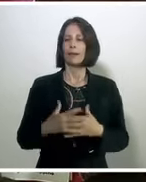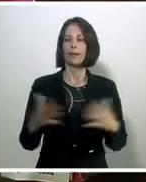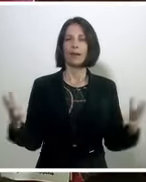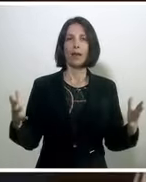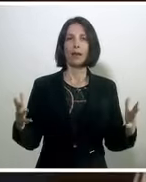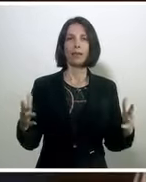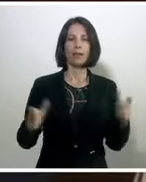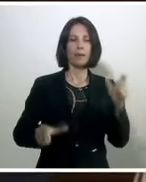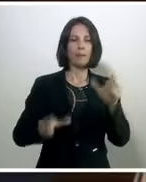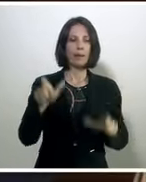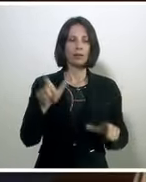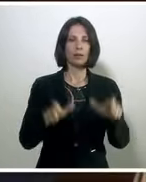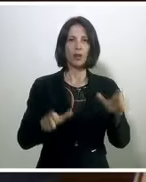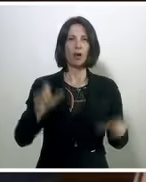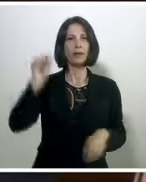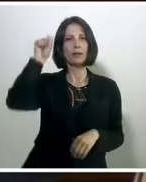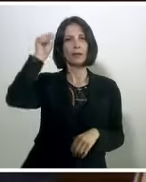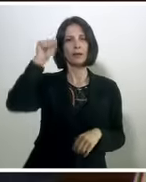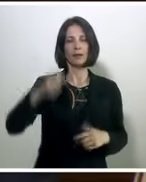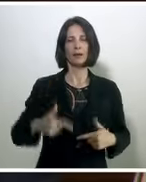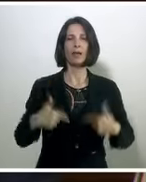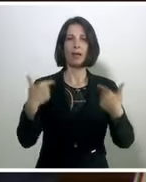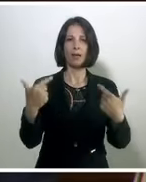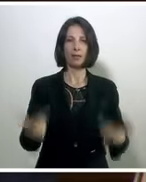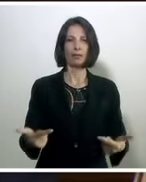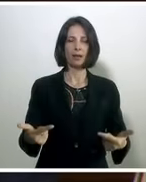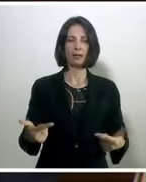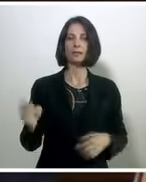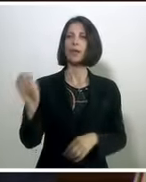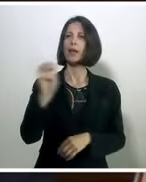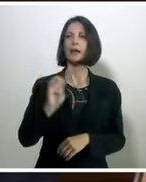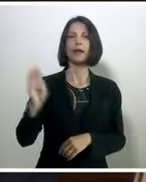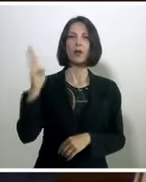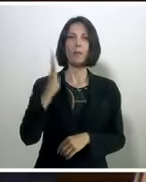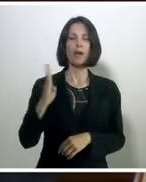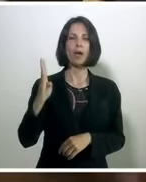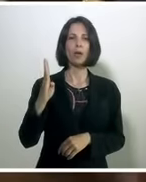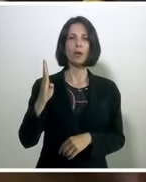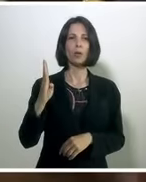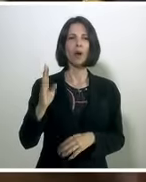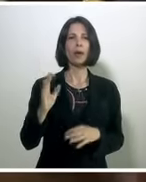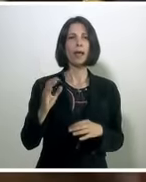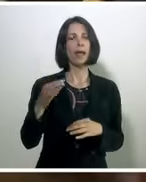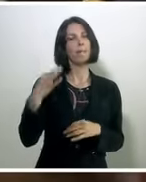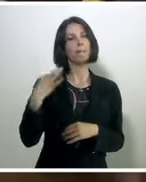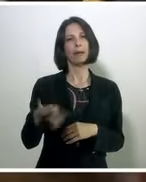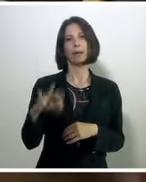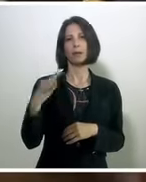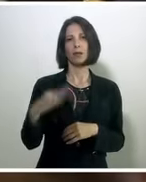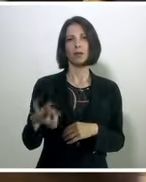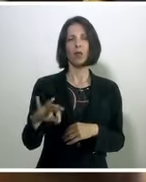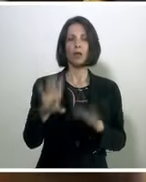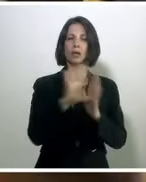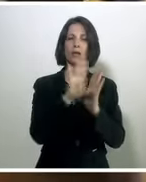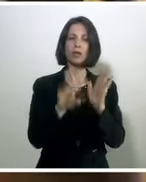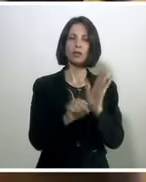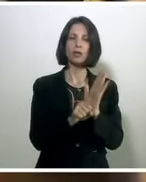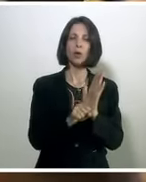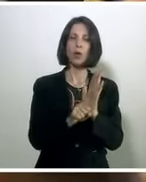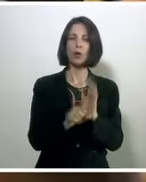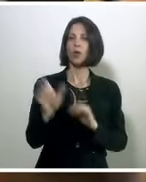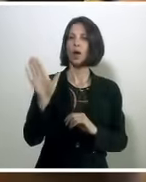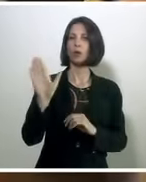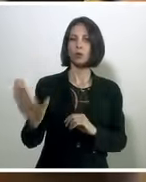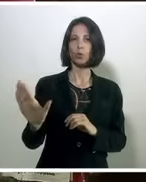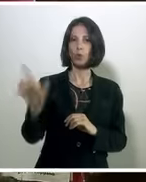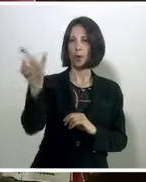nell'immaginaria ha offerto la storia Patria Enrico Berlinguer si staglia per la peculiarità della sua storia personale del suo modo di